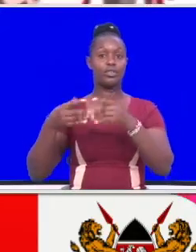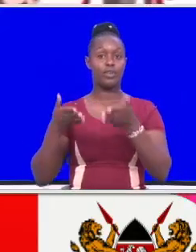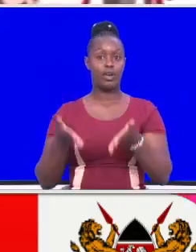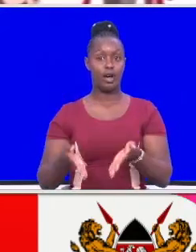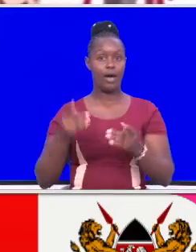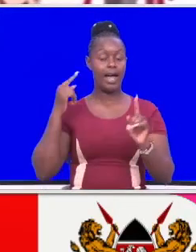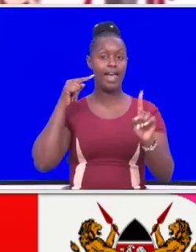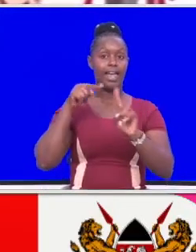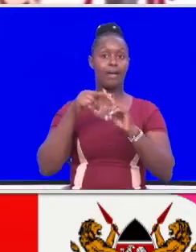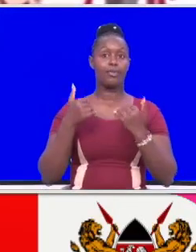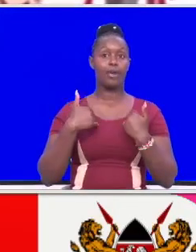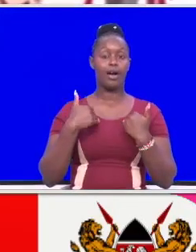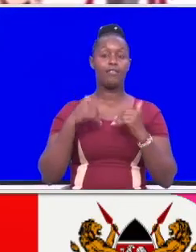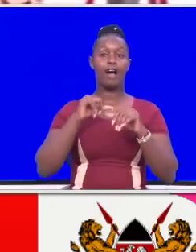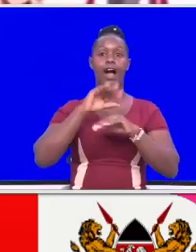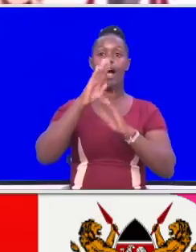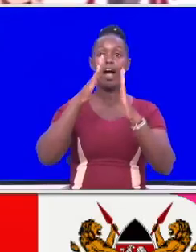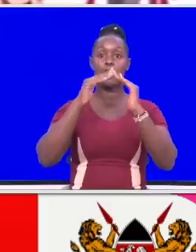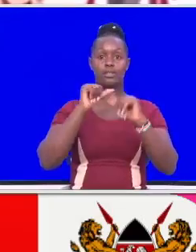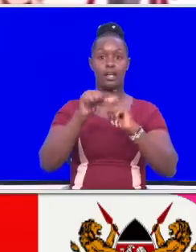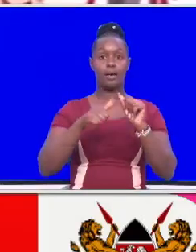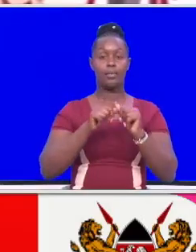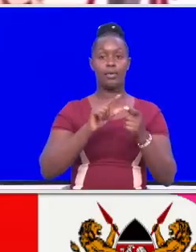na jumla ya nyumba